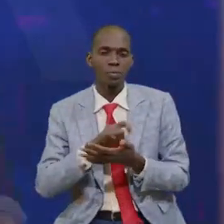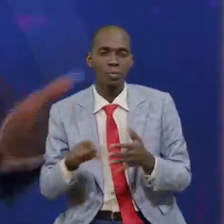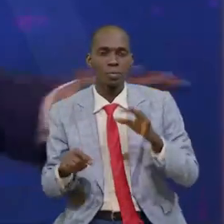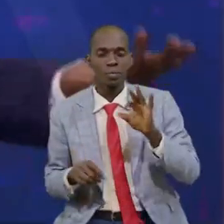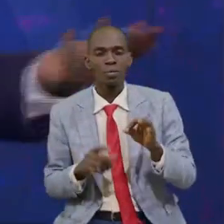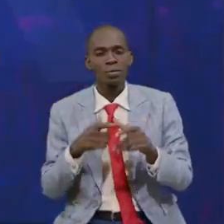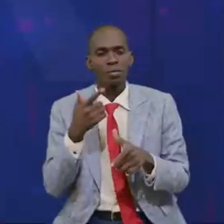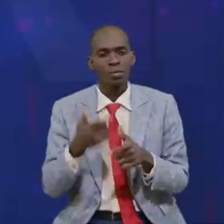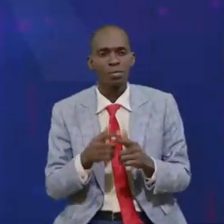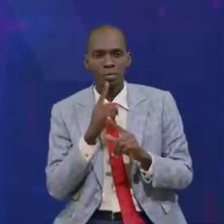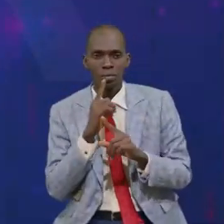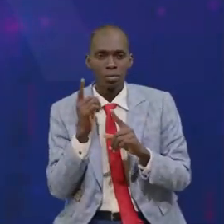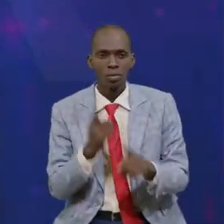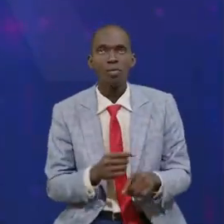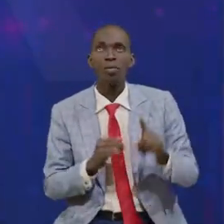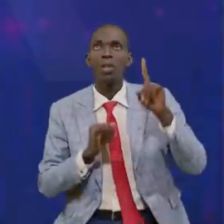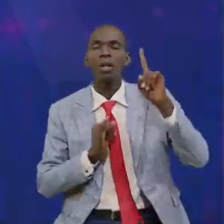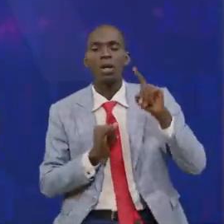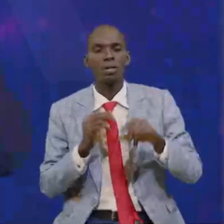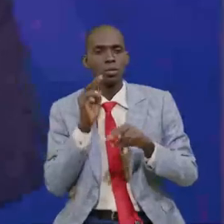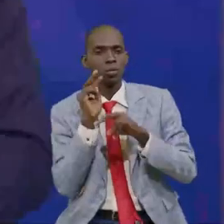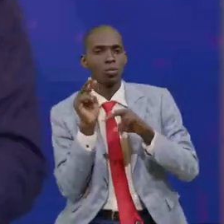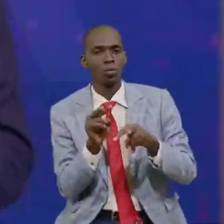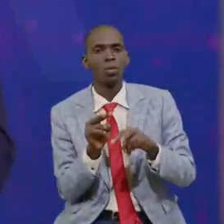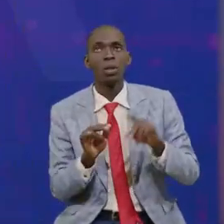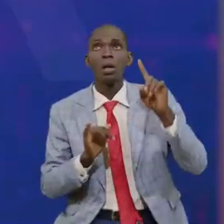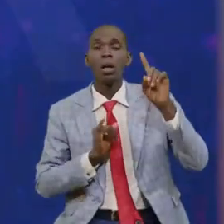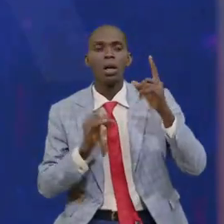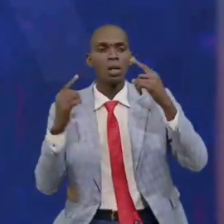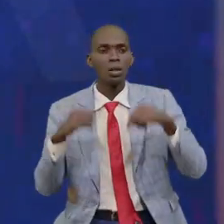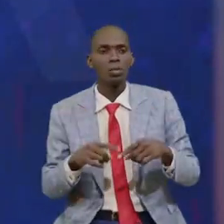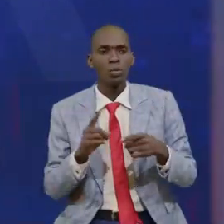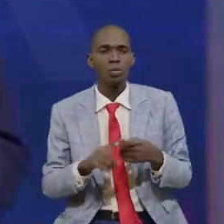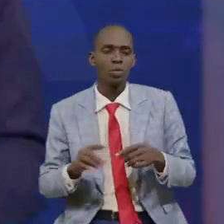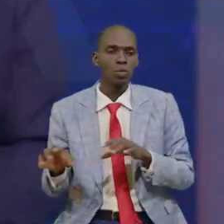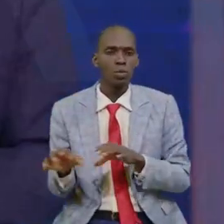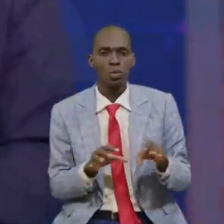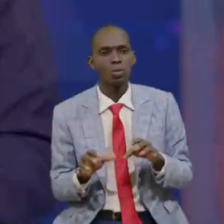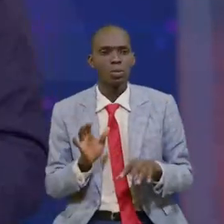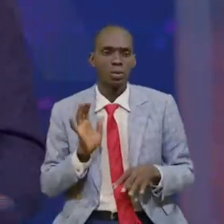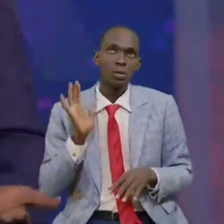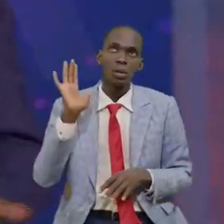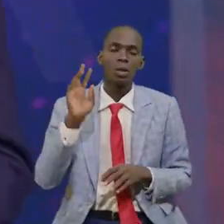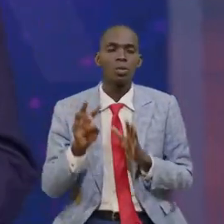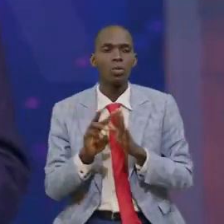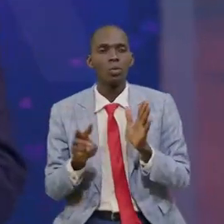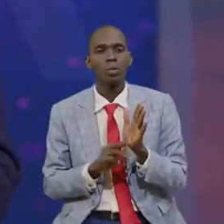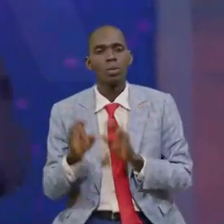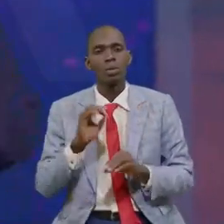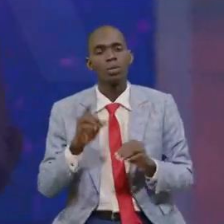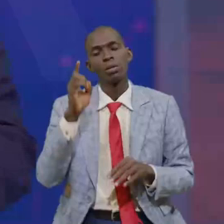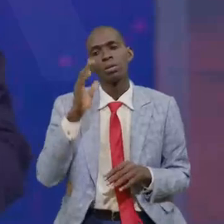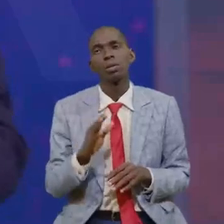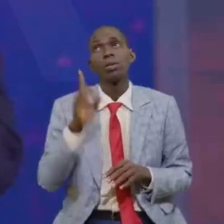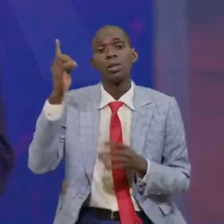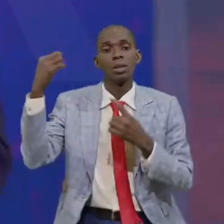« Voici, je viens pour faire ta volonté. » Je viens. Il est venu sur la